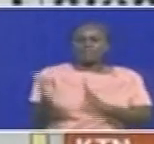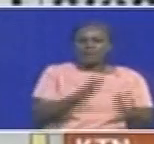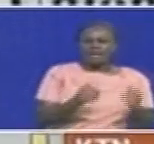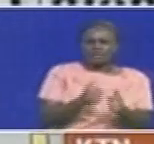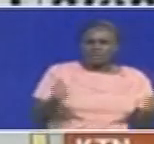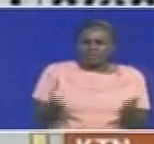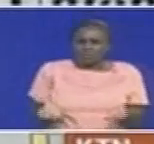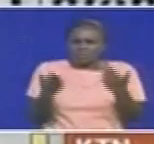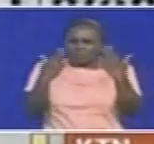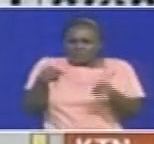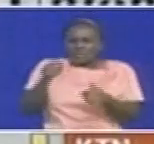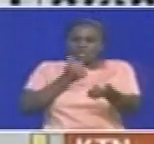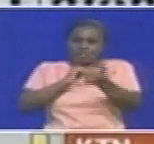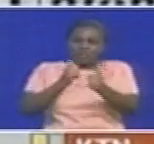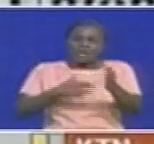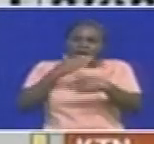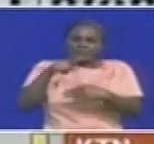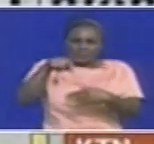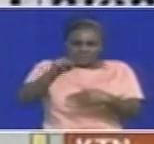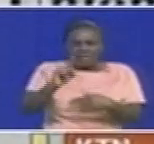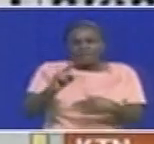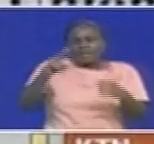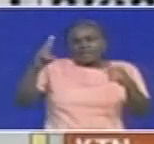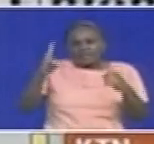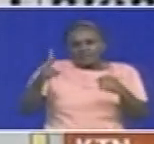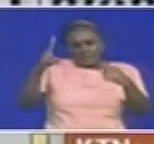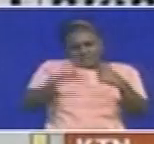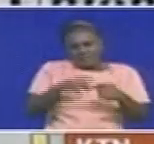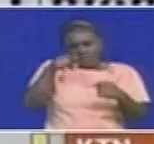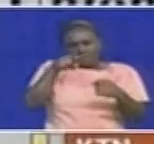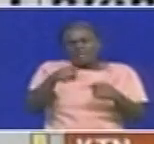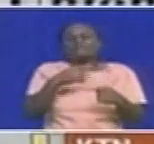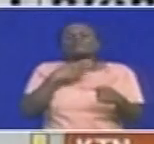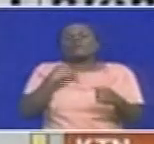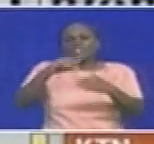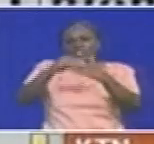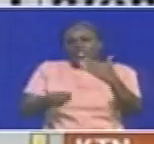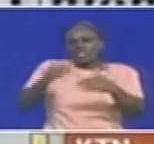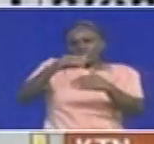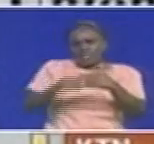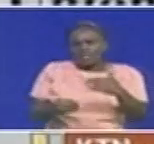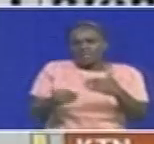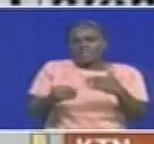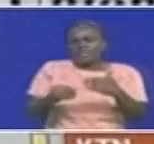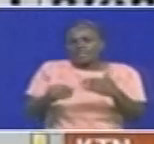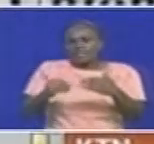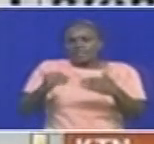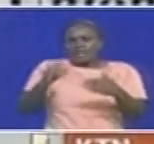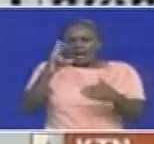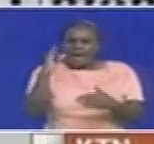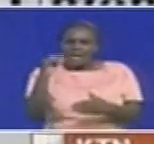kuimarisha mchezo huo baada ya kuwa mojawapo mataifa 27 yatakayowania tiketi ya kuwa mwenyeji wa raundi ya